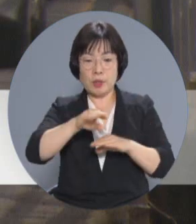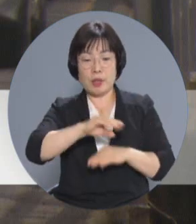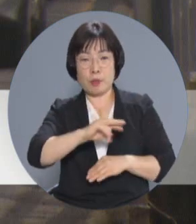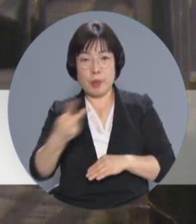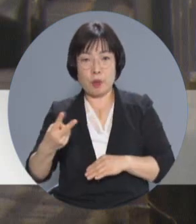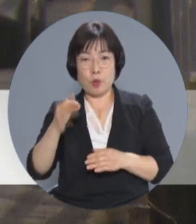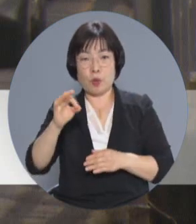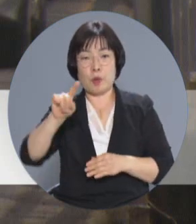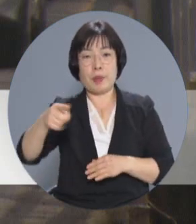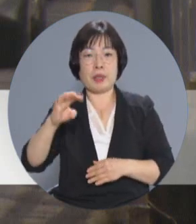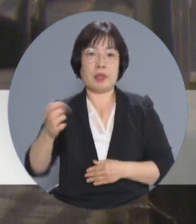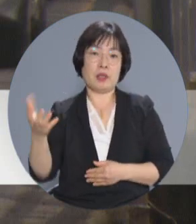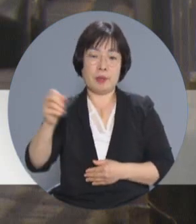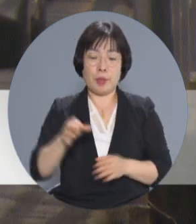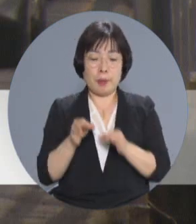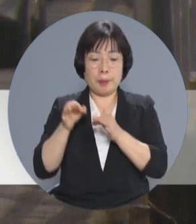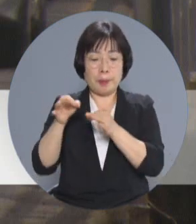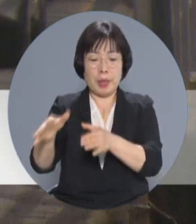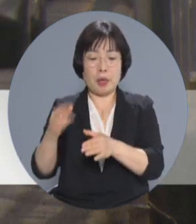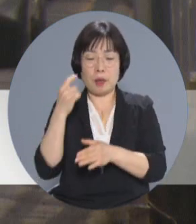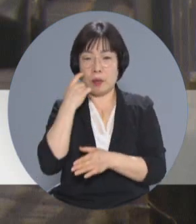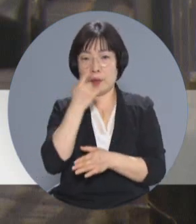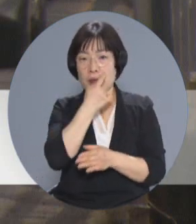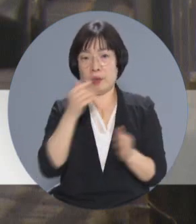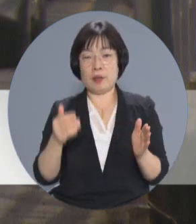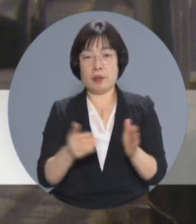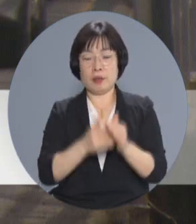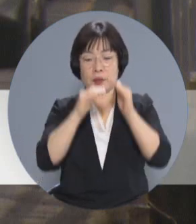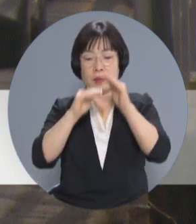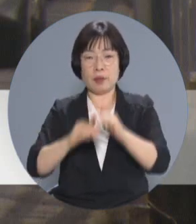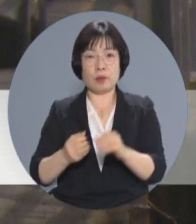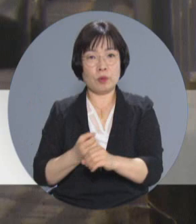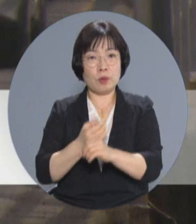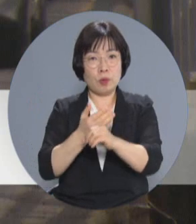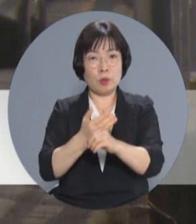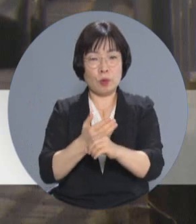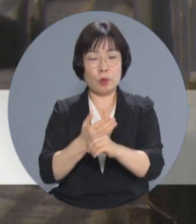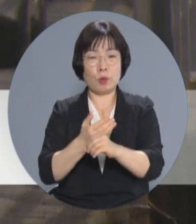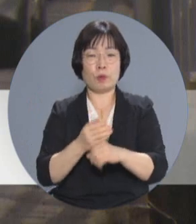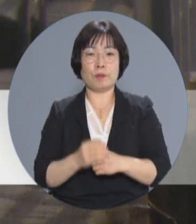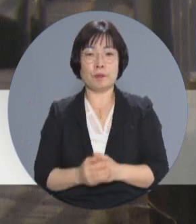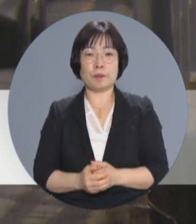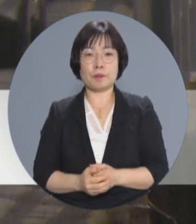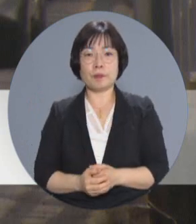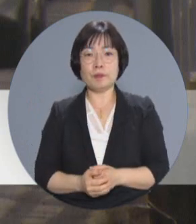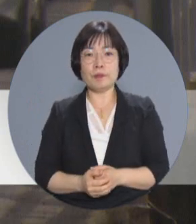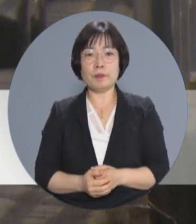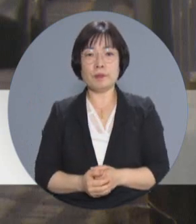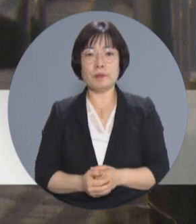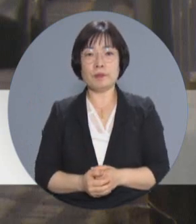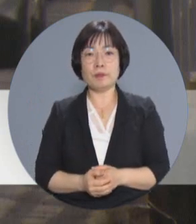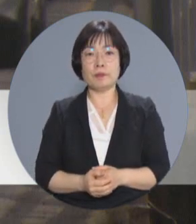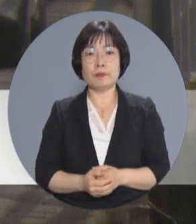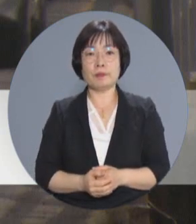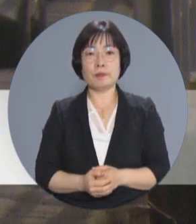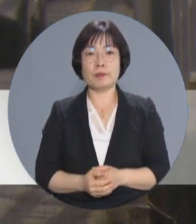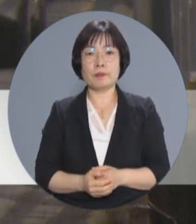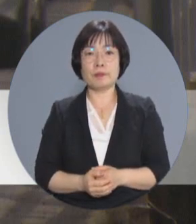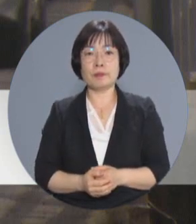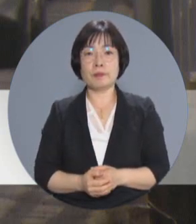비용으로 140억 원을 쏟아부은 것으로 확인됐습니다. 어떻게 이런 사업이 시작됐는지 주현정 기자가